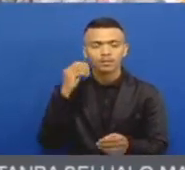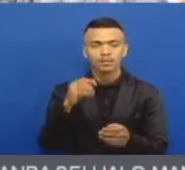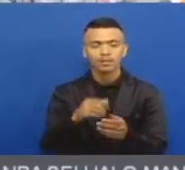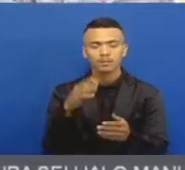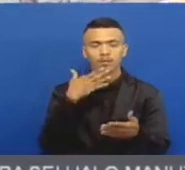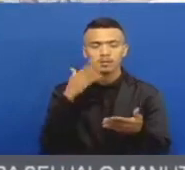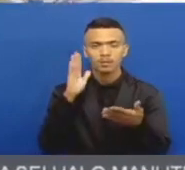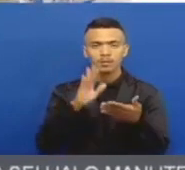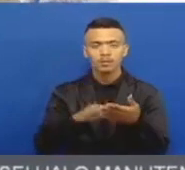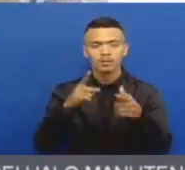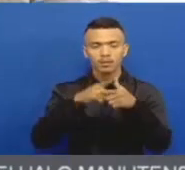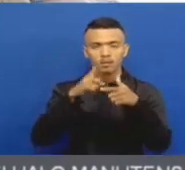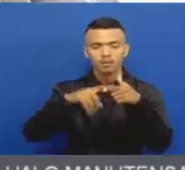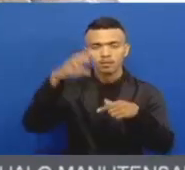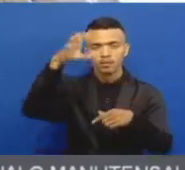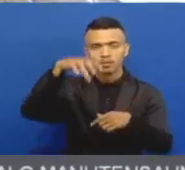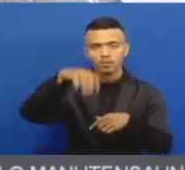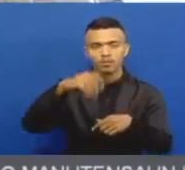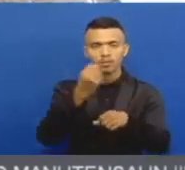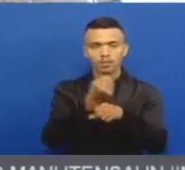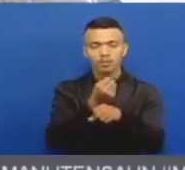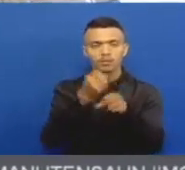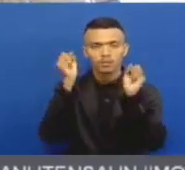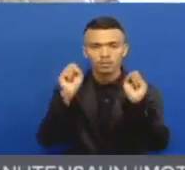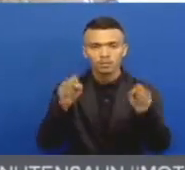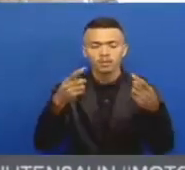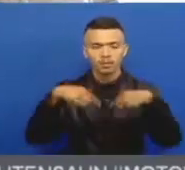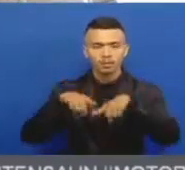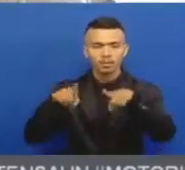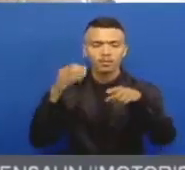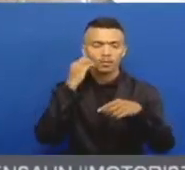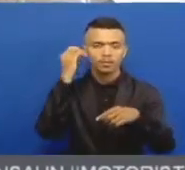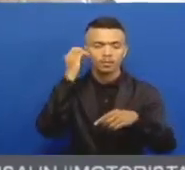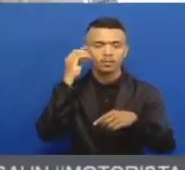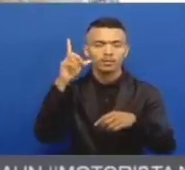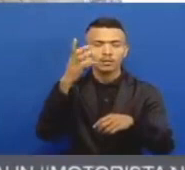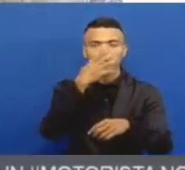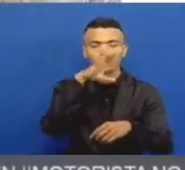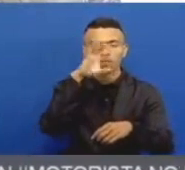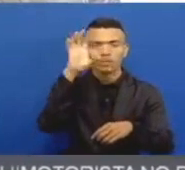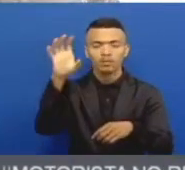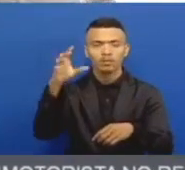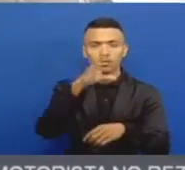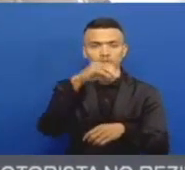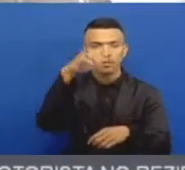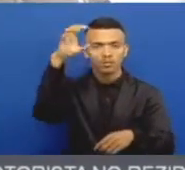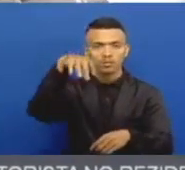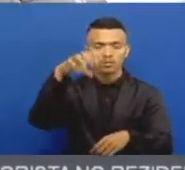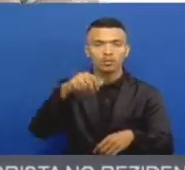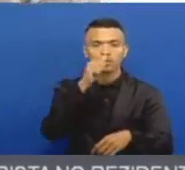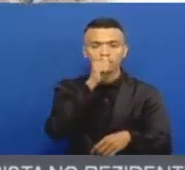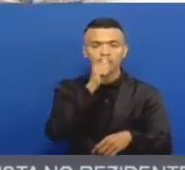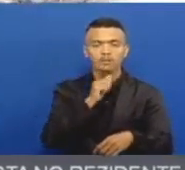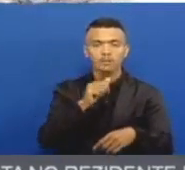umamus dia boleh saya udang bot liu mana abel bau ma mai behan saya loro mana so be udang nahan saya normal aku bersen si